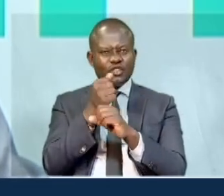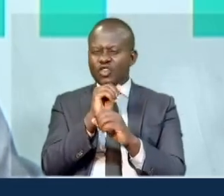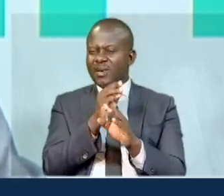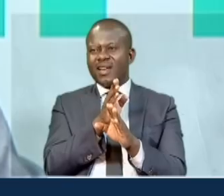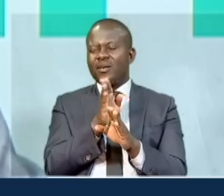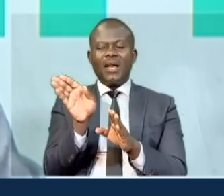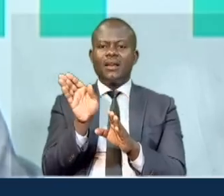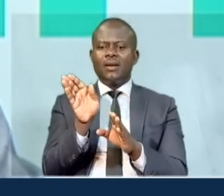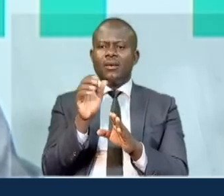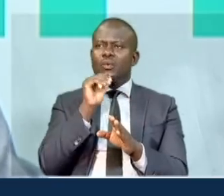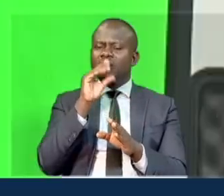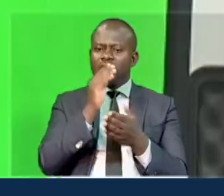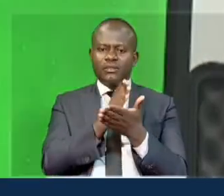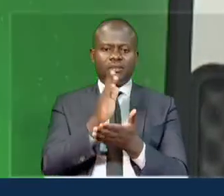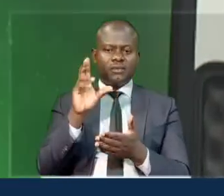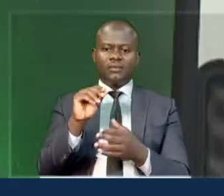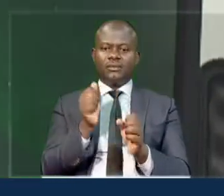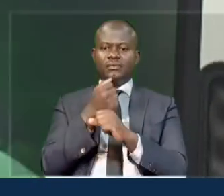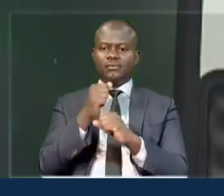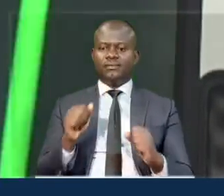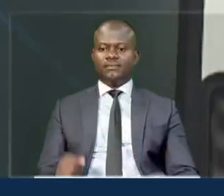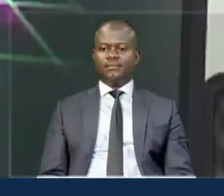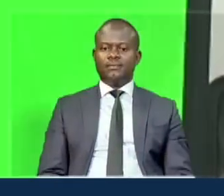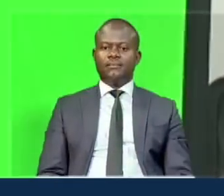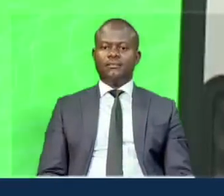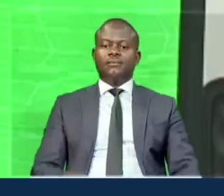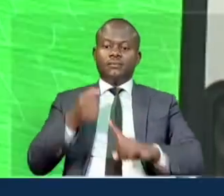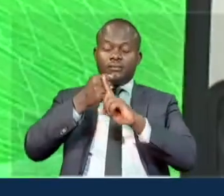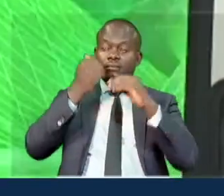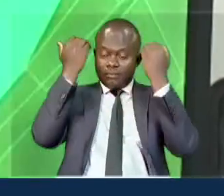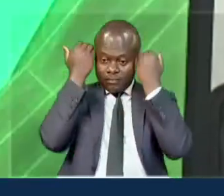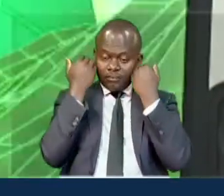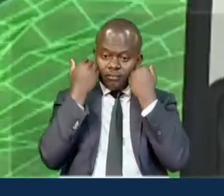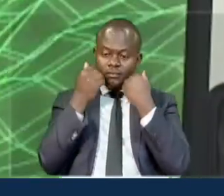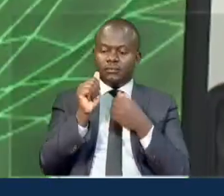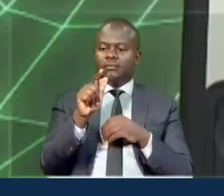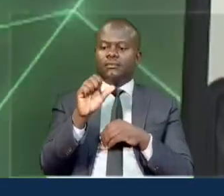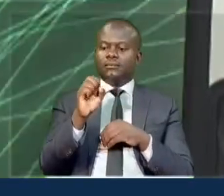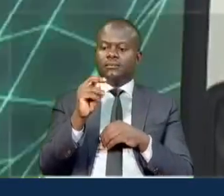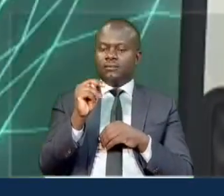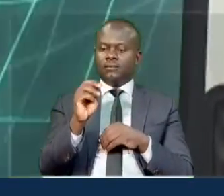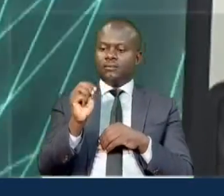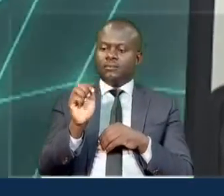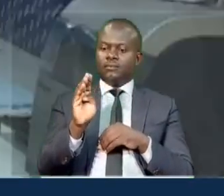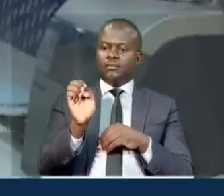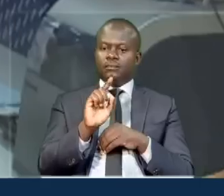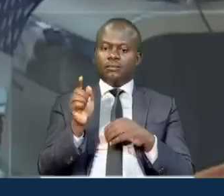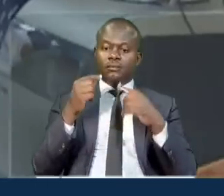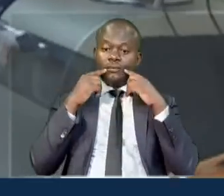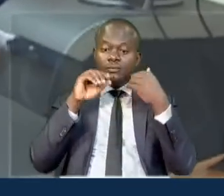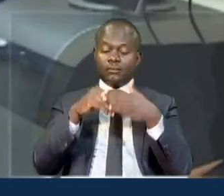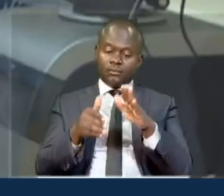kubaho. Ntibishoboka. Umuvugizi w'inkiko Harrison Tabaza avuga ko iki kigo cyagize uruhare mu kwihutisha ubutabera kuko